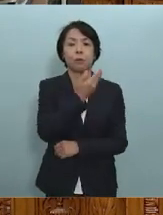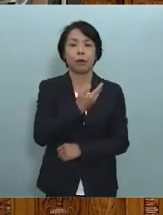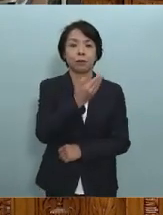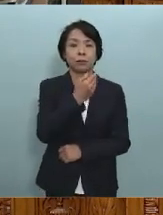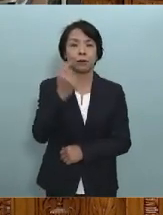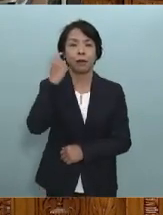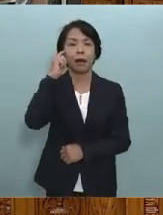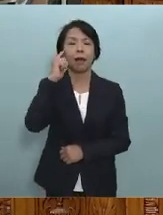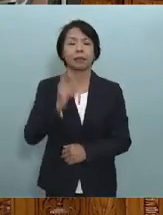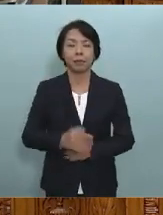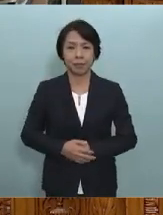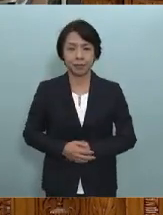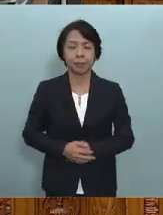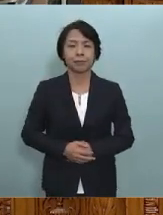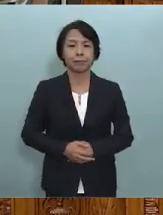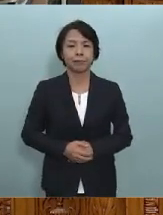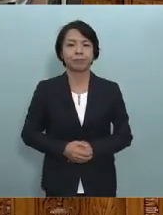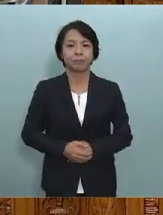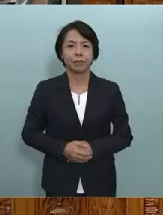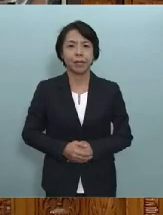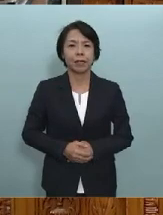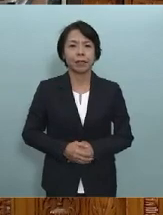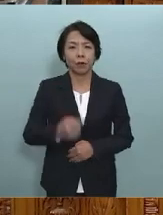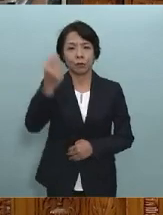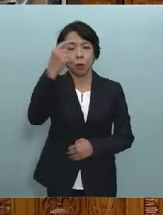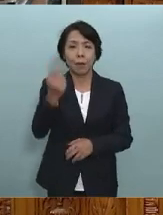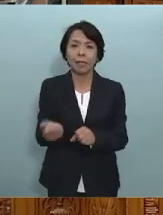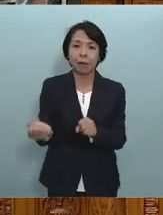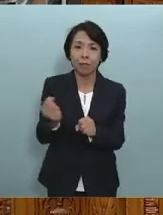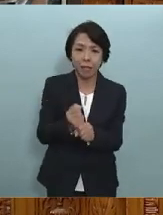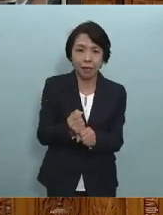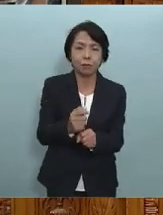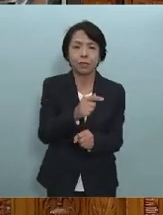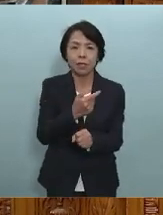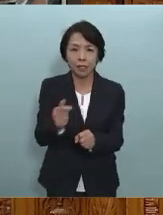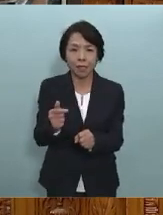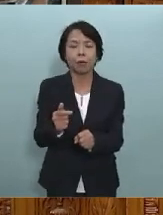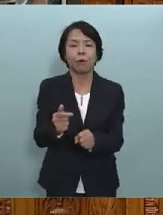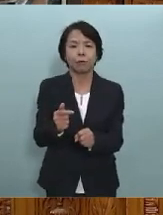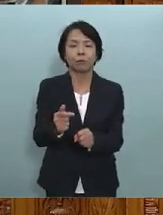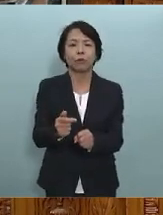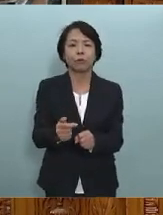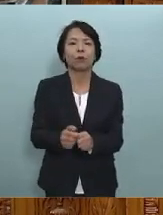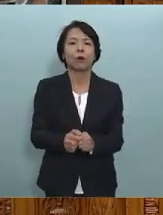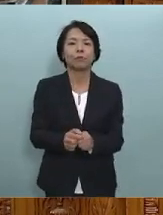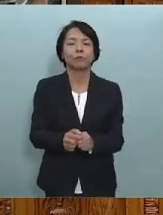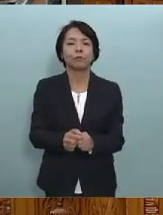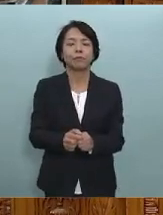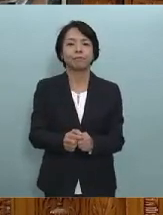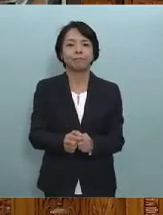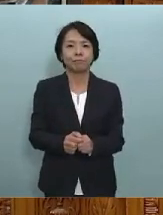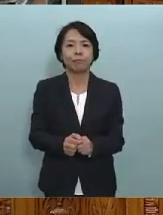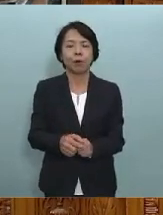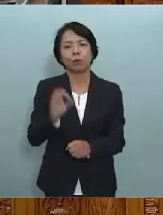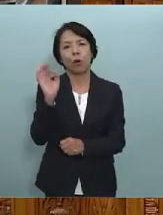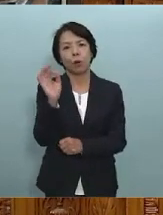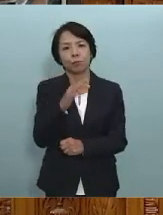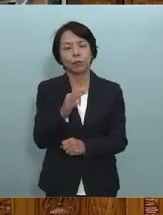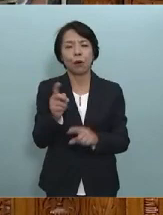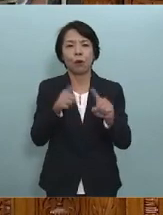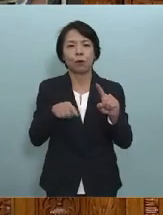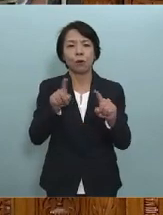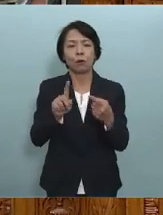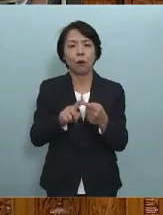考えていますえ理科連と教育を初めとする学び直しについてはえ無料の公的